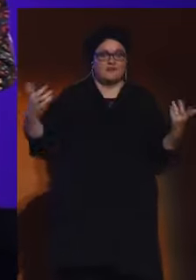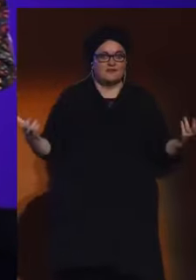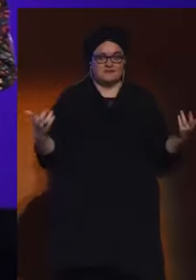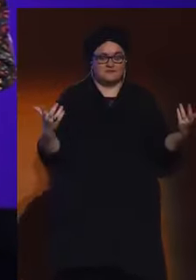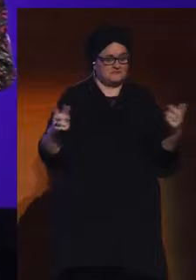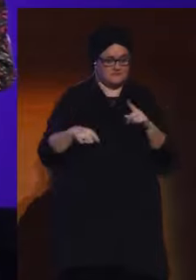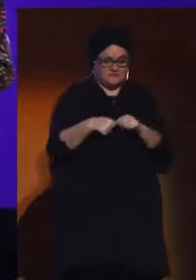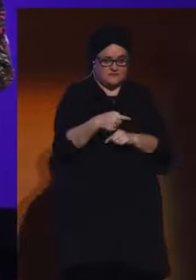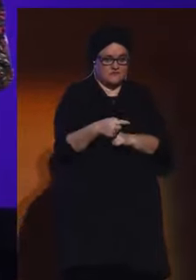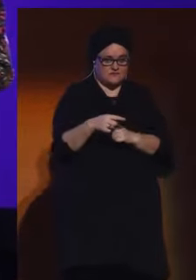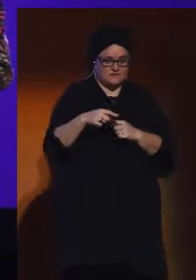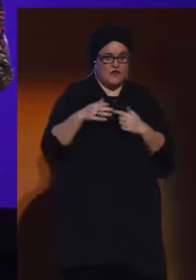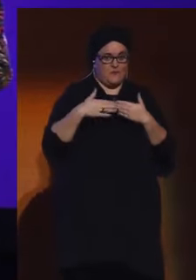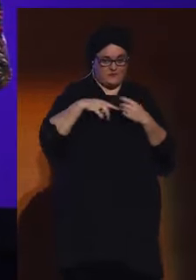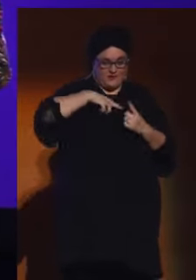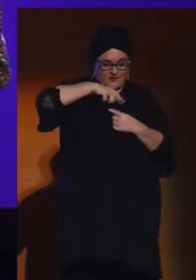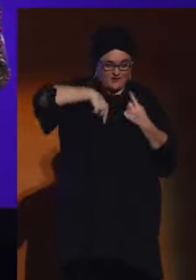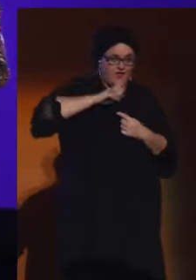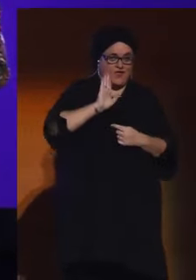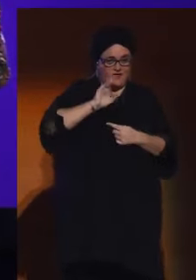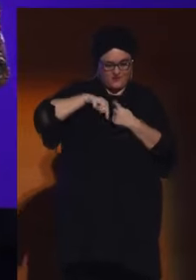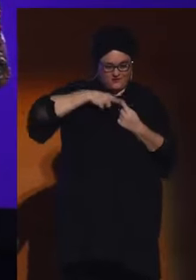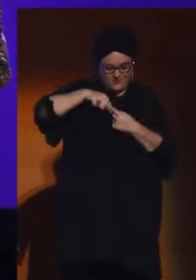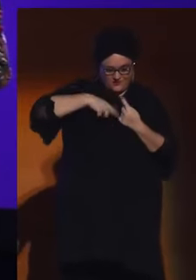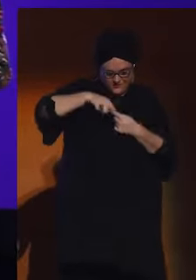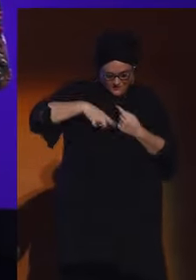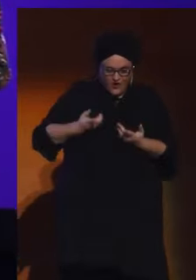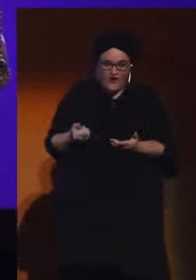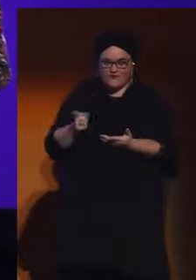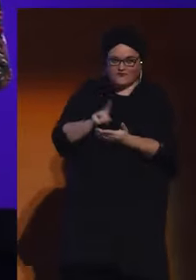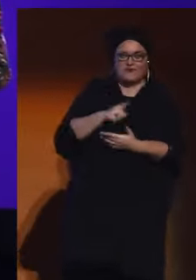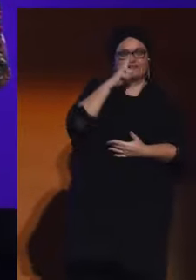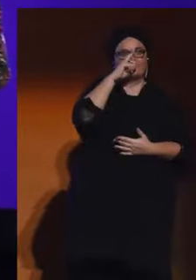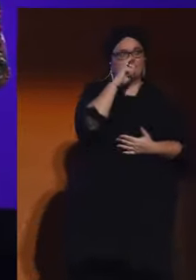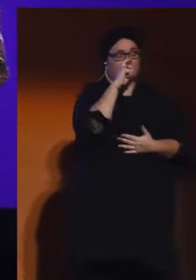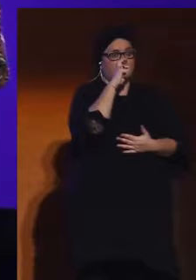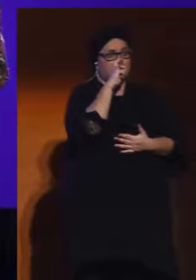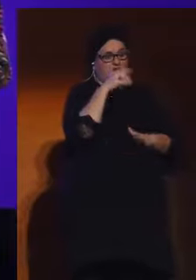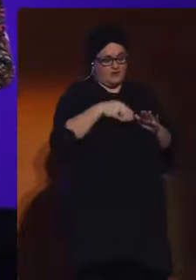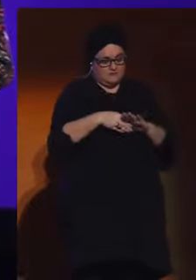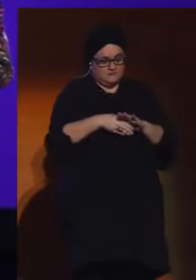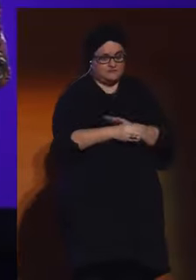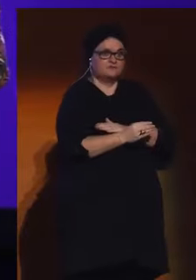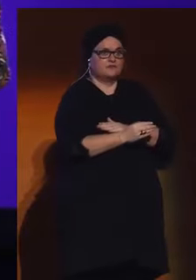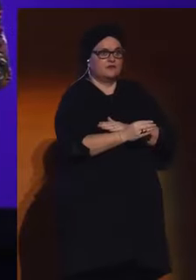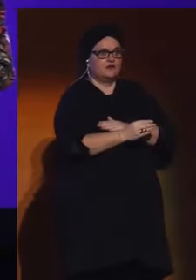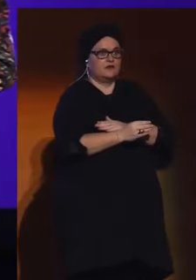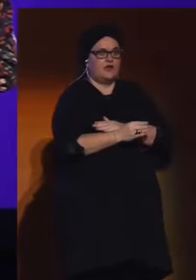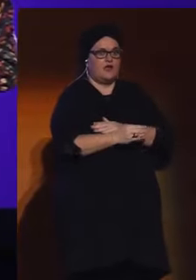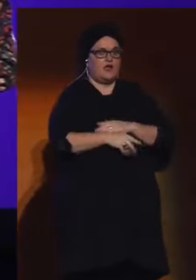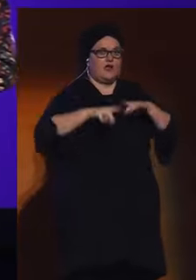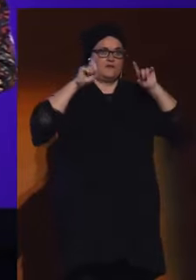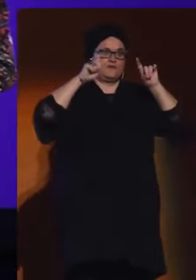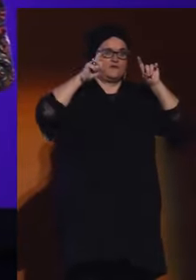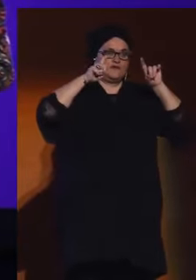baina gero ate giratorio hoien ondorioz itzuli gara aurten berriro jatorrizko tokira. Elkarrekin